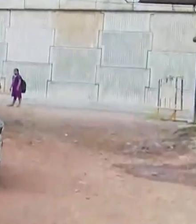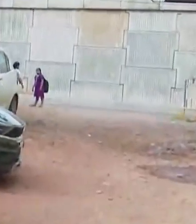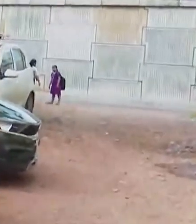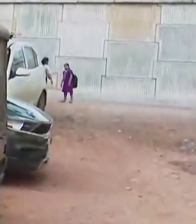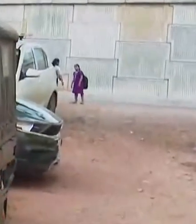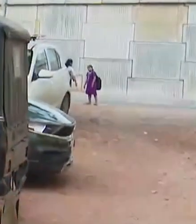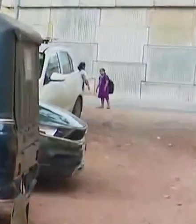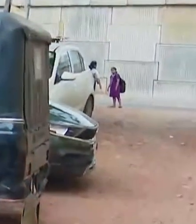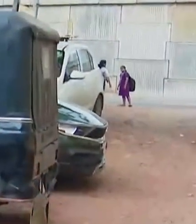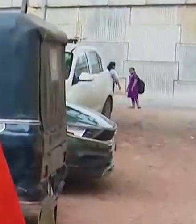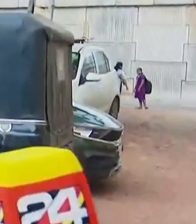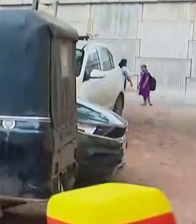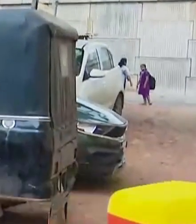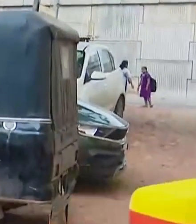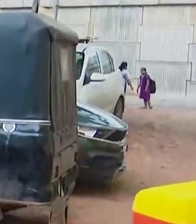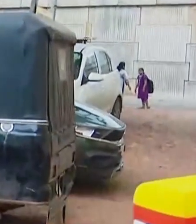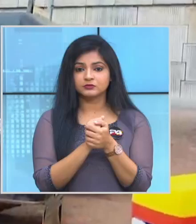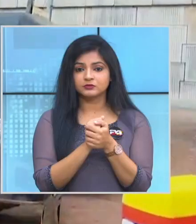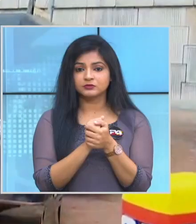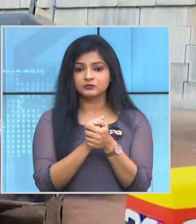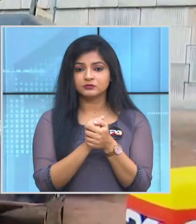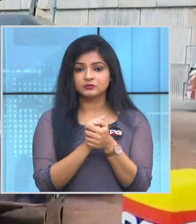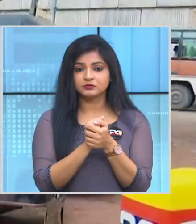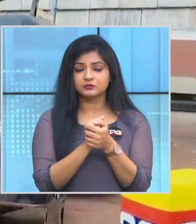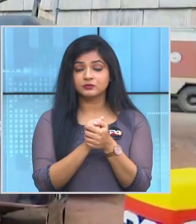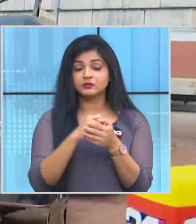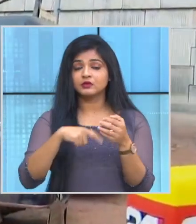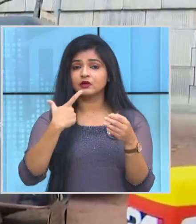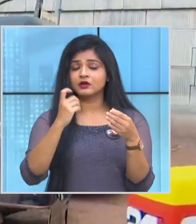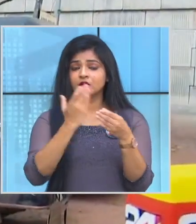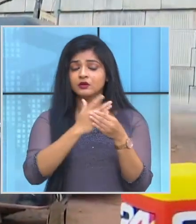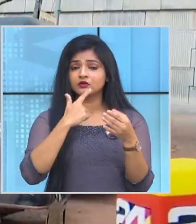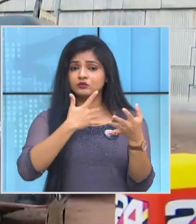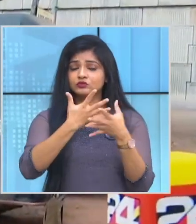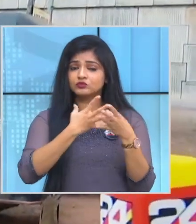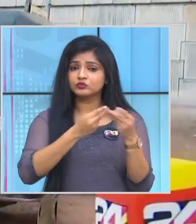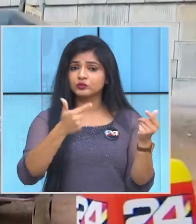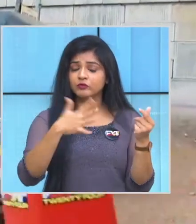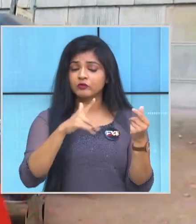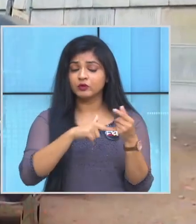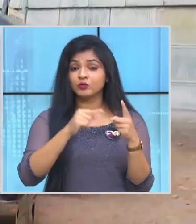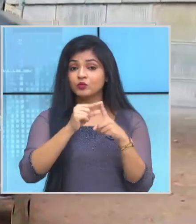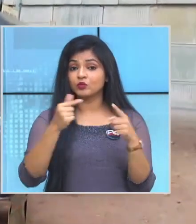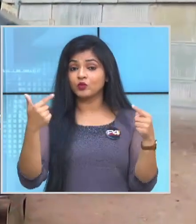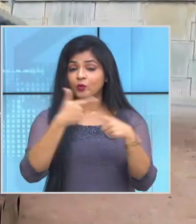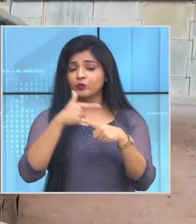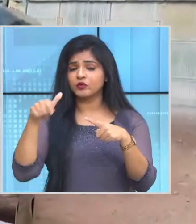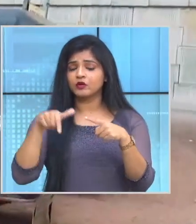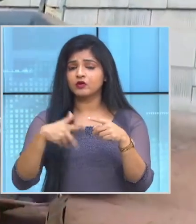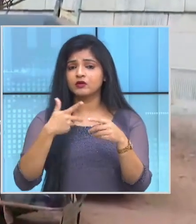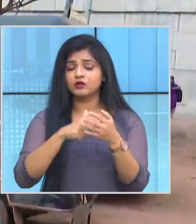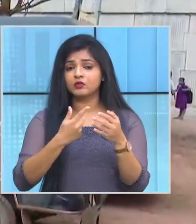ചെയ്തതിന് നമുക്ക് പറയാൻ പറ്റില്ലല്ലോ. ഈ കേസിലൊരു ഒത്തുതീർപ്പുണ്ടായി, പ്രോസിക്യൂഷൻ വേണ്ട രീതിക്കുള്ള രേഖകളൊന്നും ഹാജരാക്കിയില്ല എന്നാണ് കോടതിയുടെ കണ്ടെത്തൽ. അത്